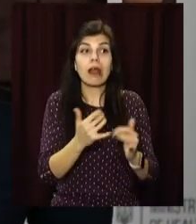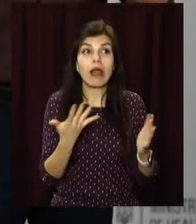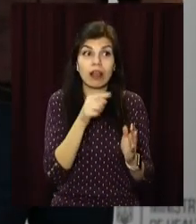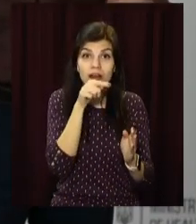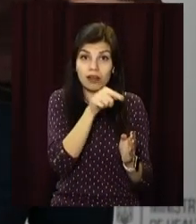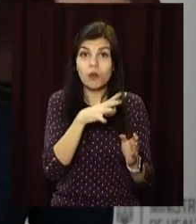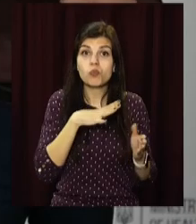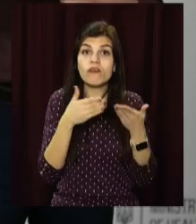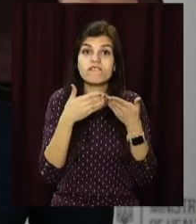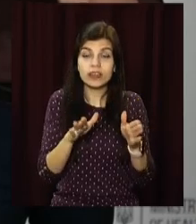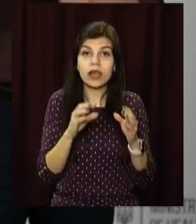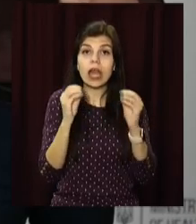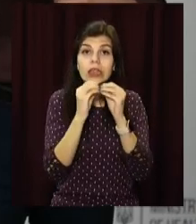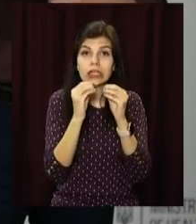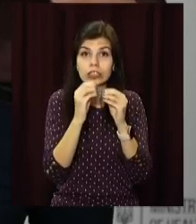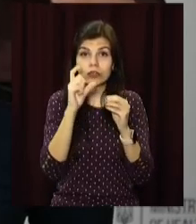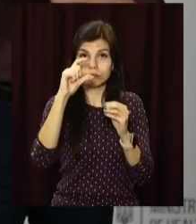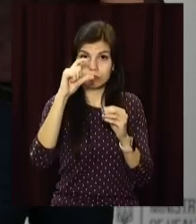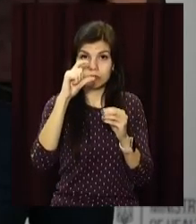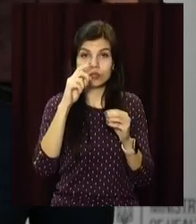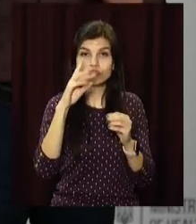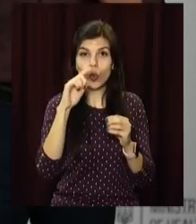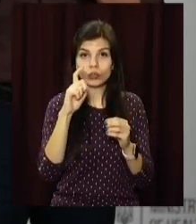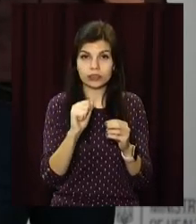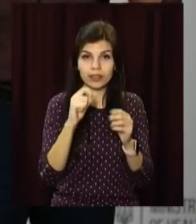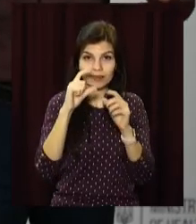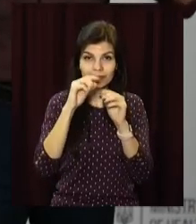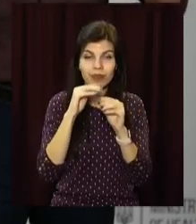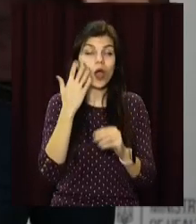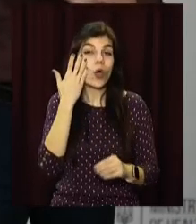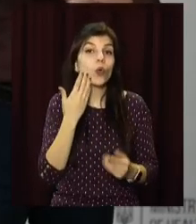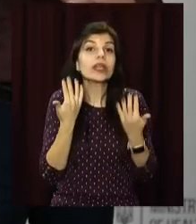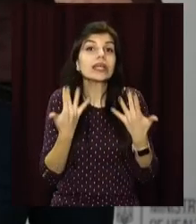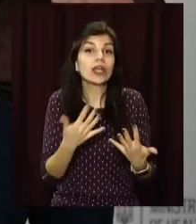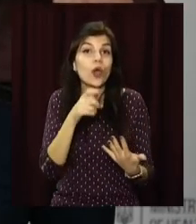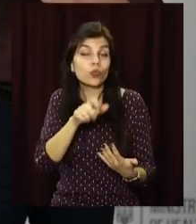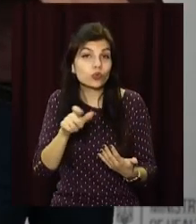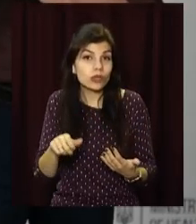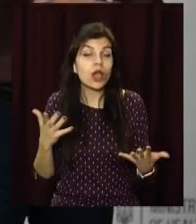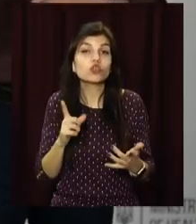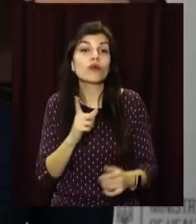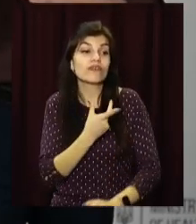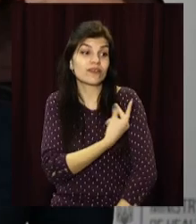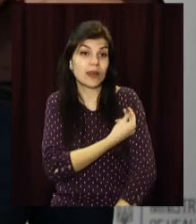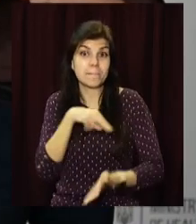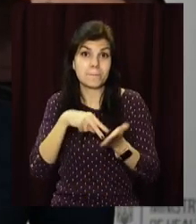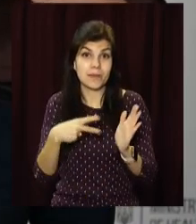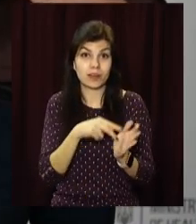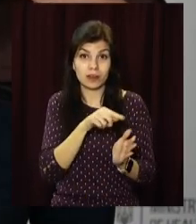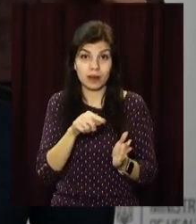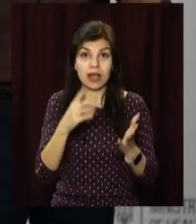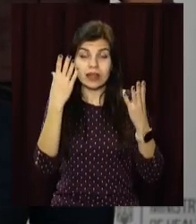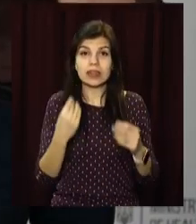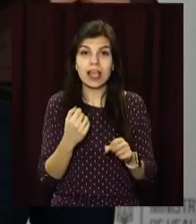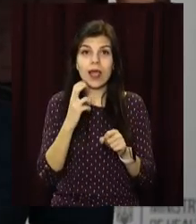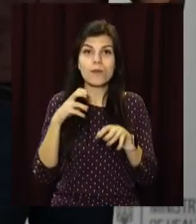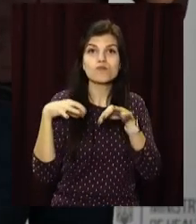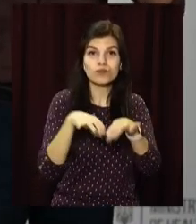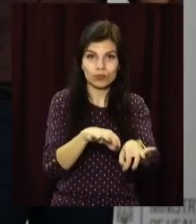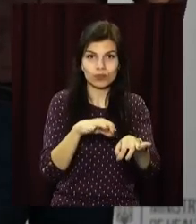був відкритий 10-дозний флакон. Коли кількість людей, що вакцинується в день роботи